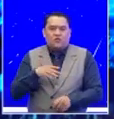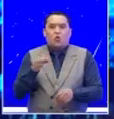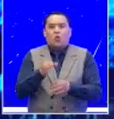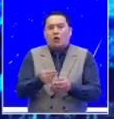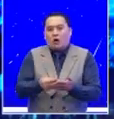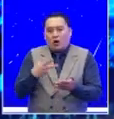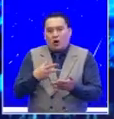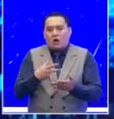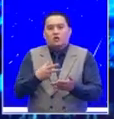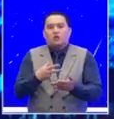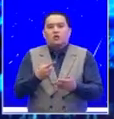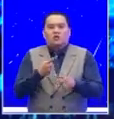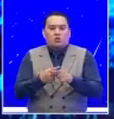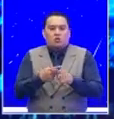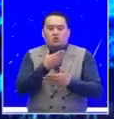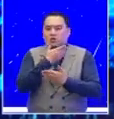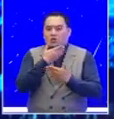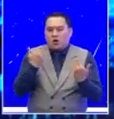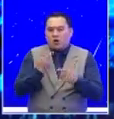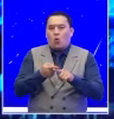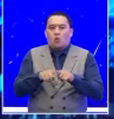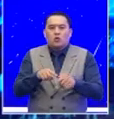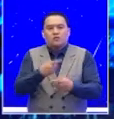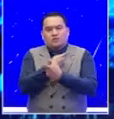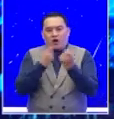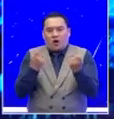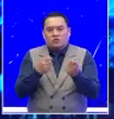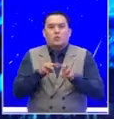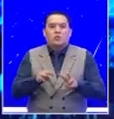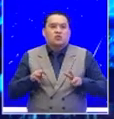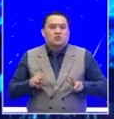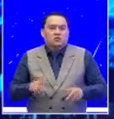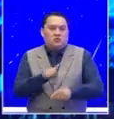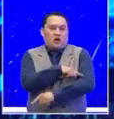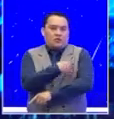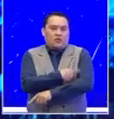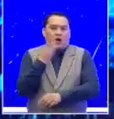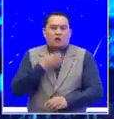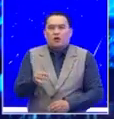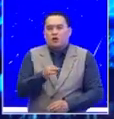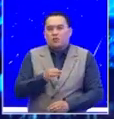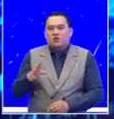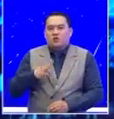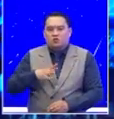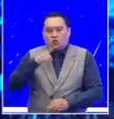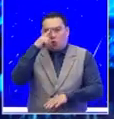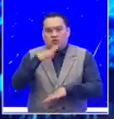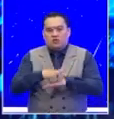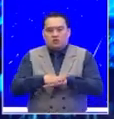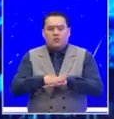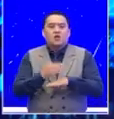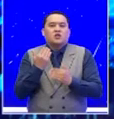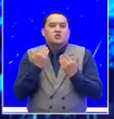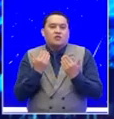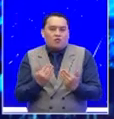экспресс-анализы дали отрицательный результат. Информацию уже подтвердили в Министерстве здравоохранения и пресс-службе Акима Алматинской